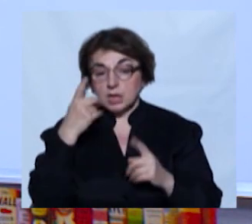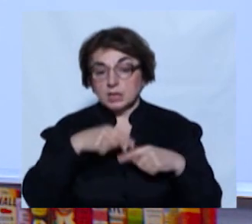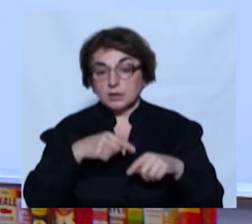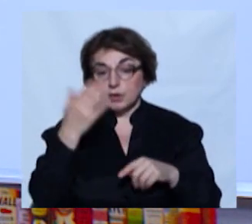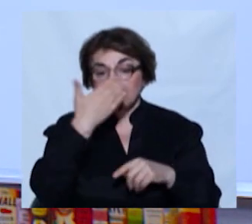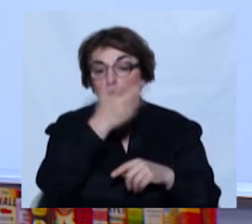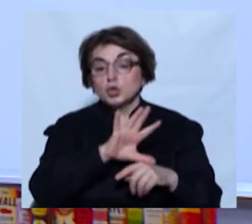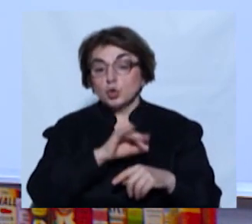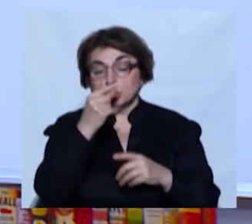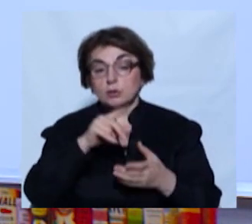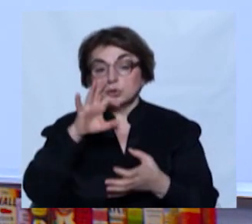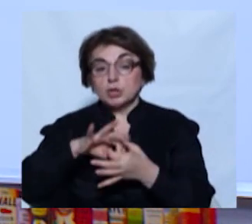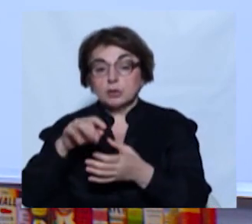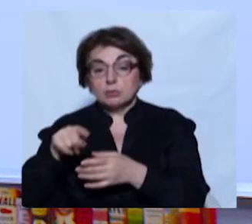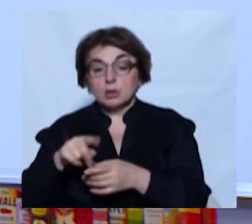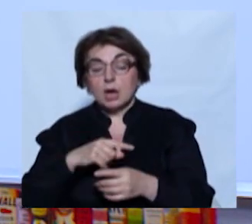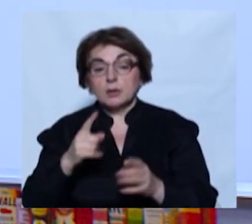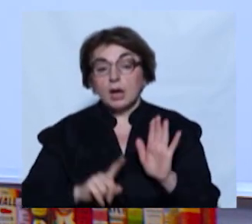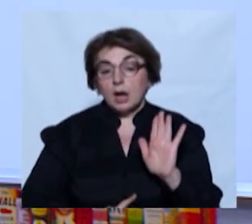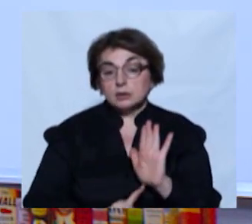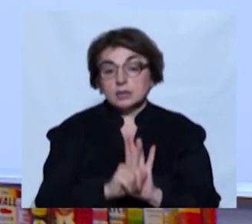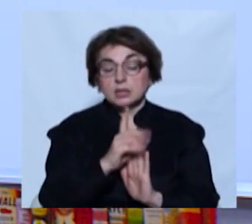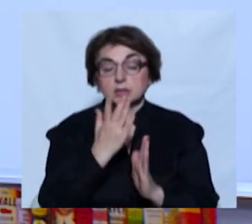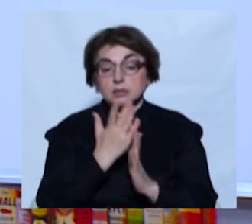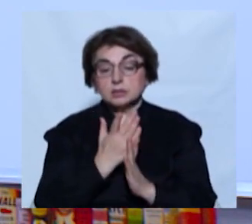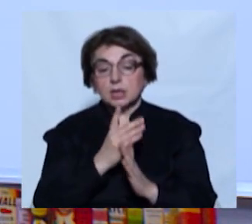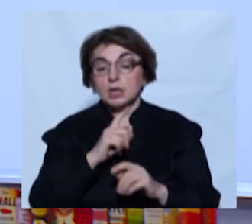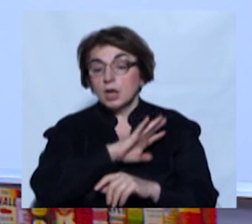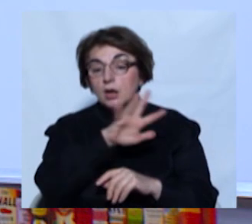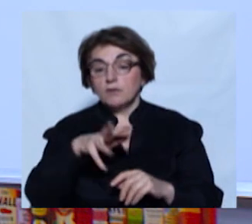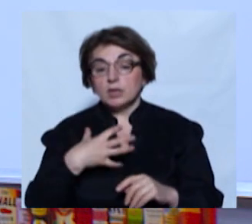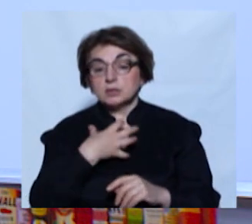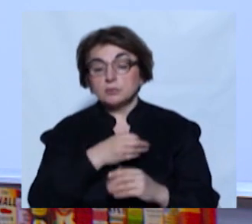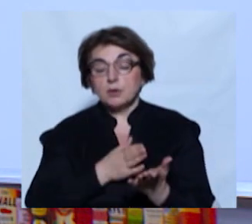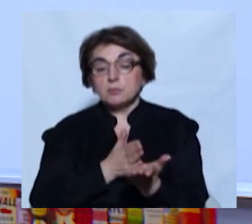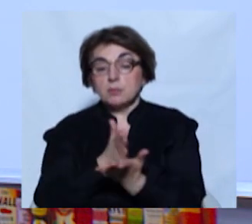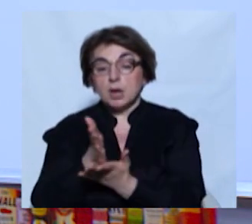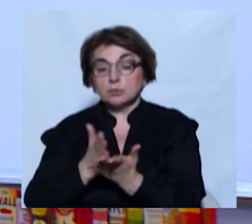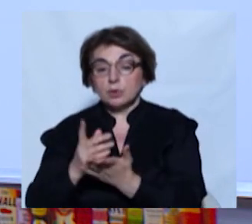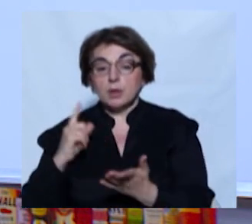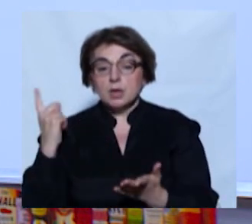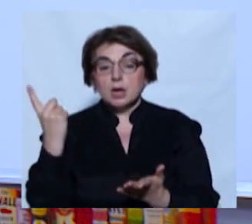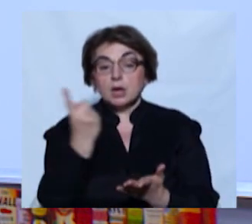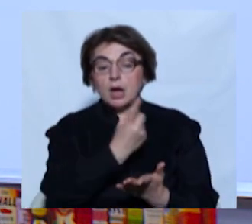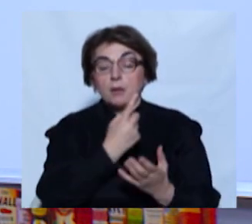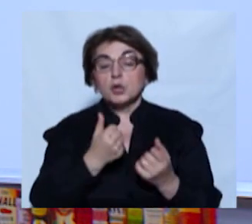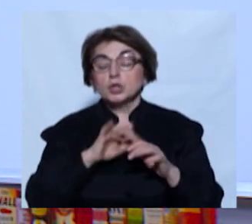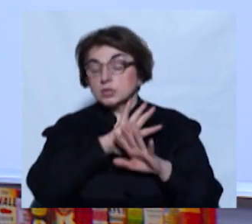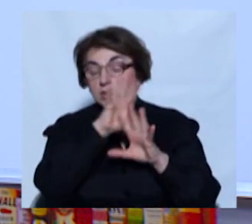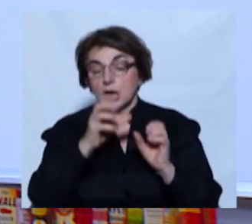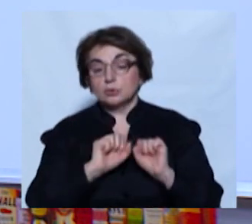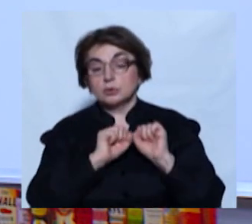გარემოს დაცვა, გახლავთ სწორედ ამომავალი წერტილი და ყველაზე მნიშვნელოვანი მიმართულებები გარემოს მდგრადი და ზოგადად